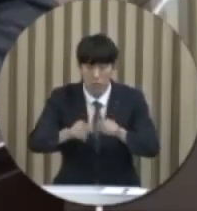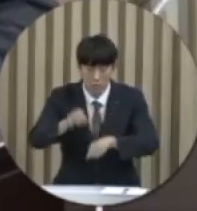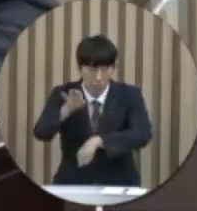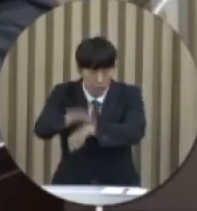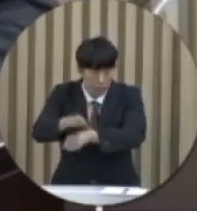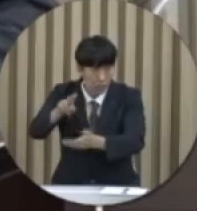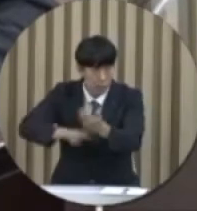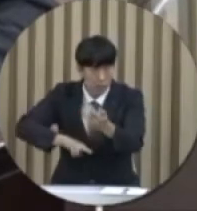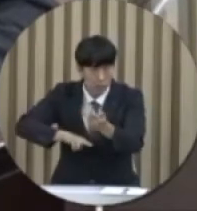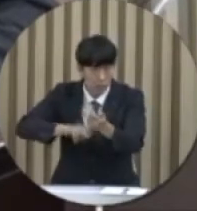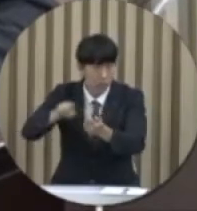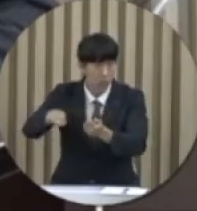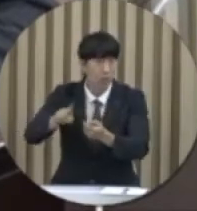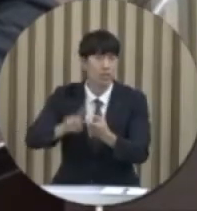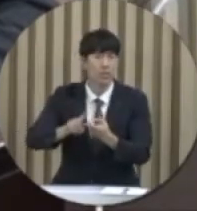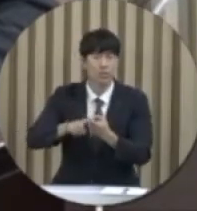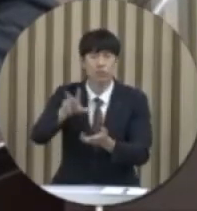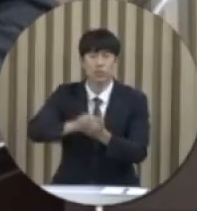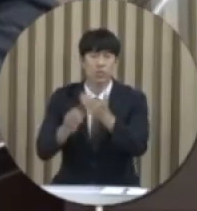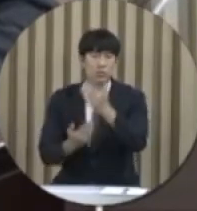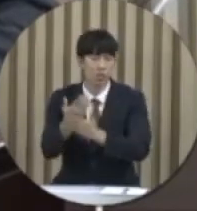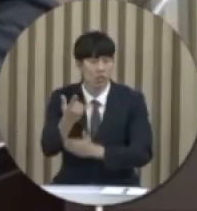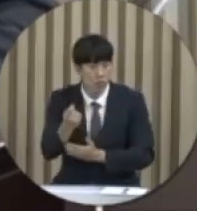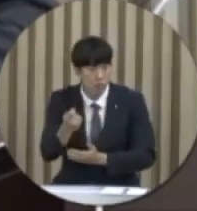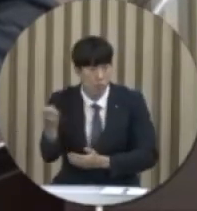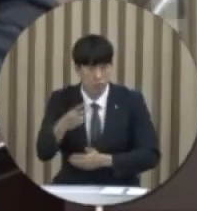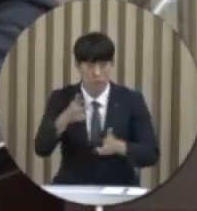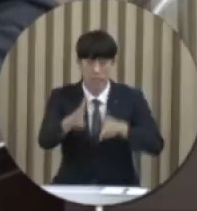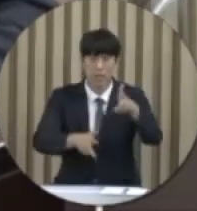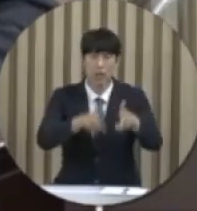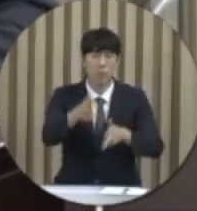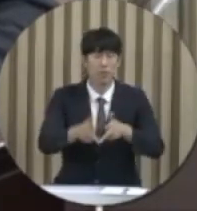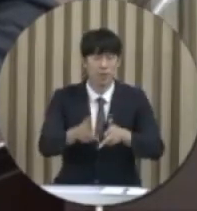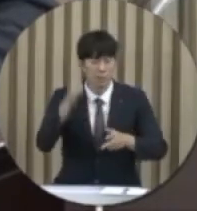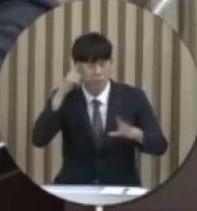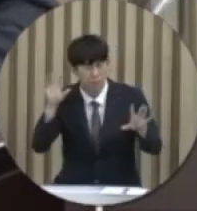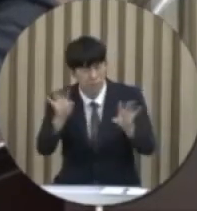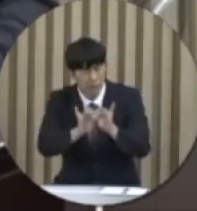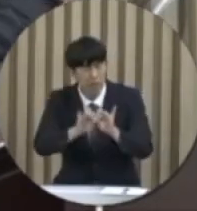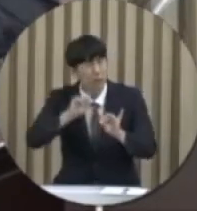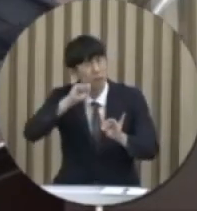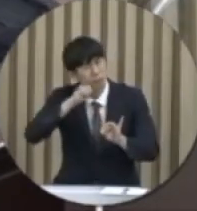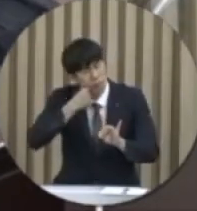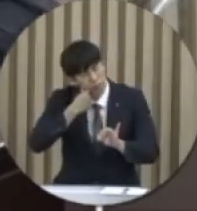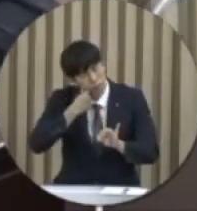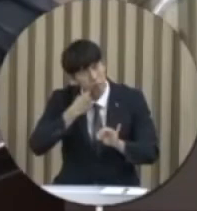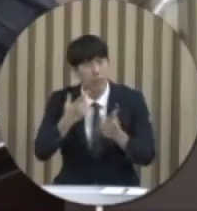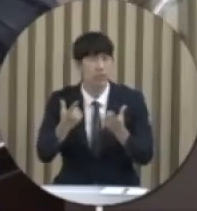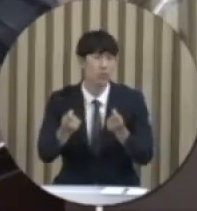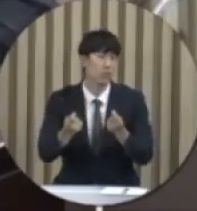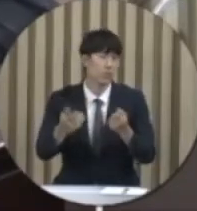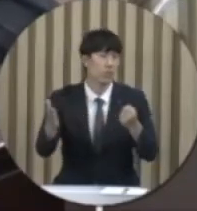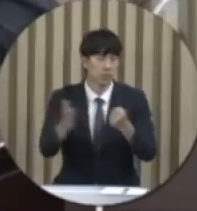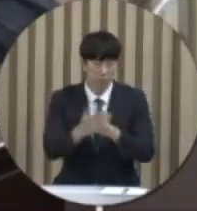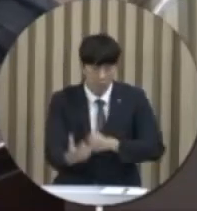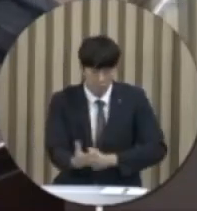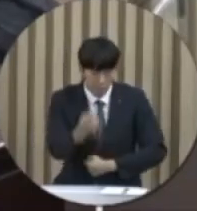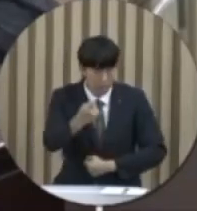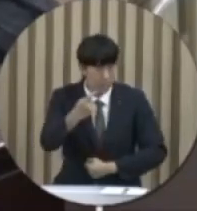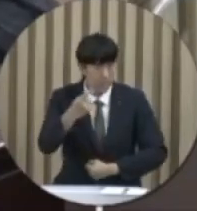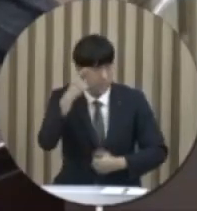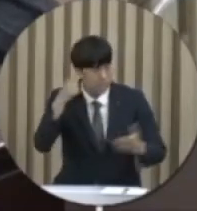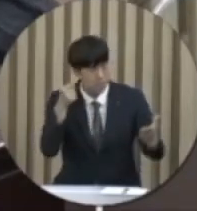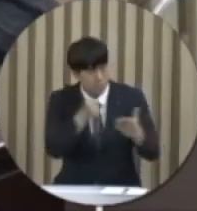것이고요. 그렇다면 우리 사업이 더 하기에는 힘들어지는 상황이 나올 수 있다는 생각이 들어서 빠른 의사결정이 필요하다고